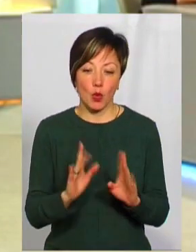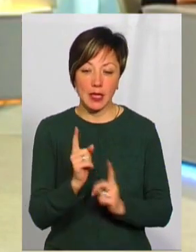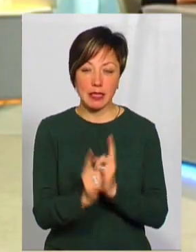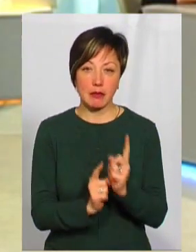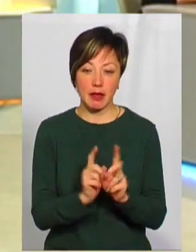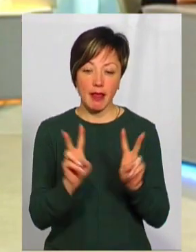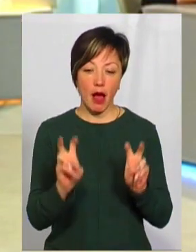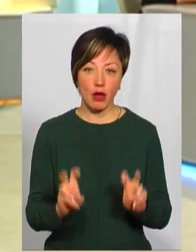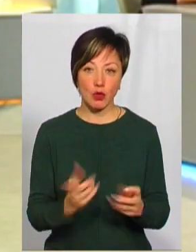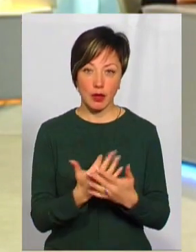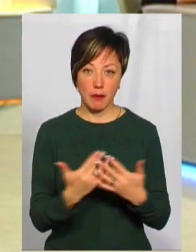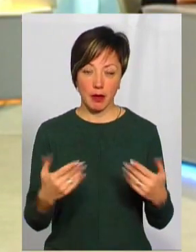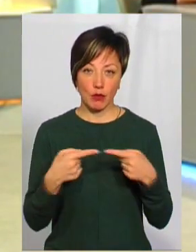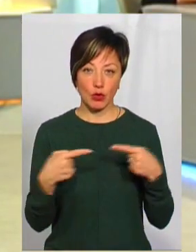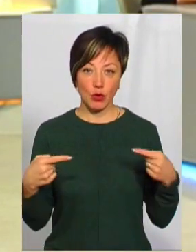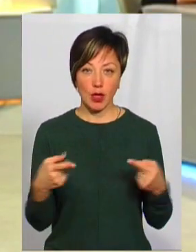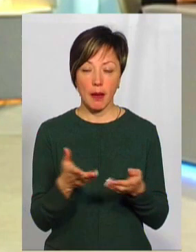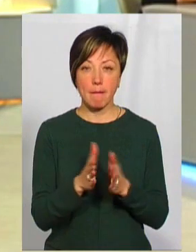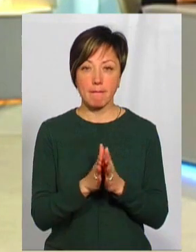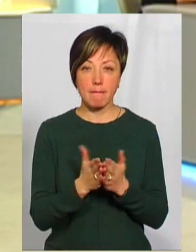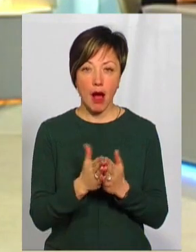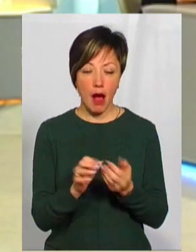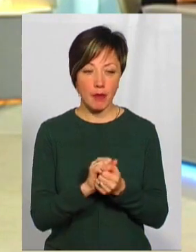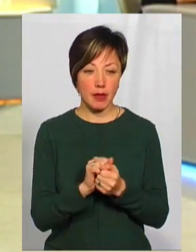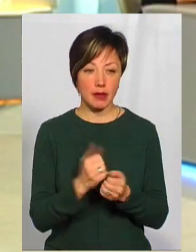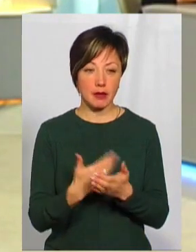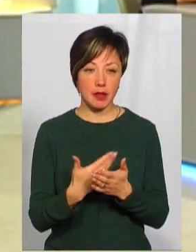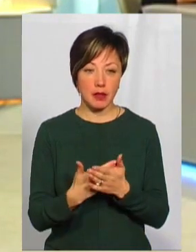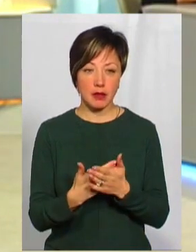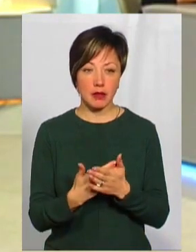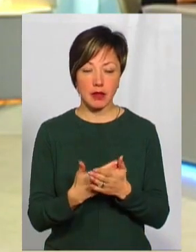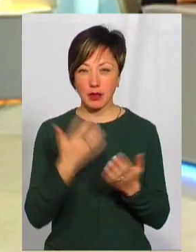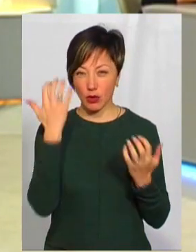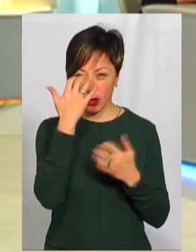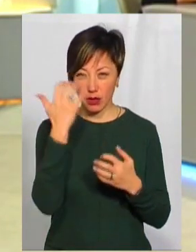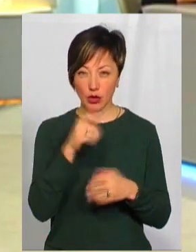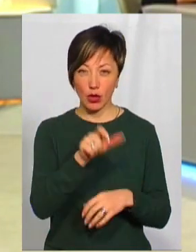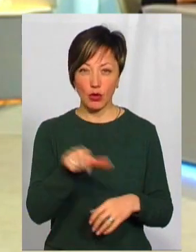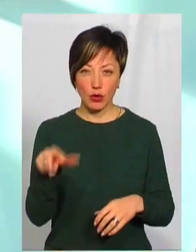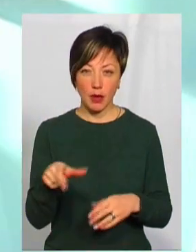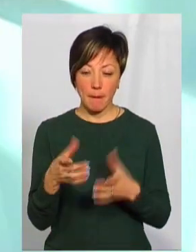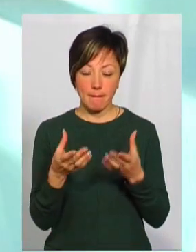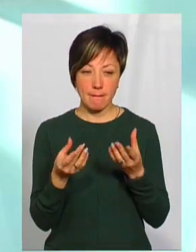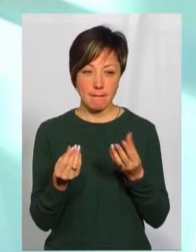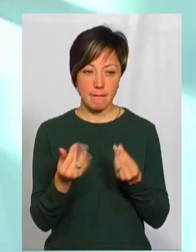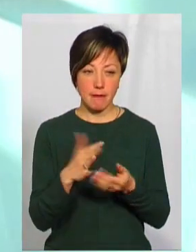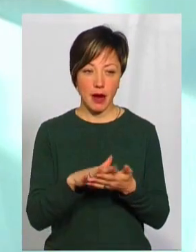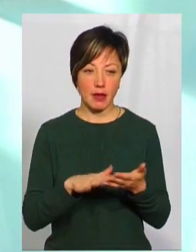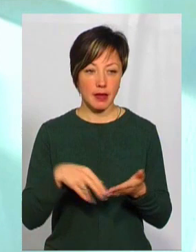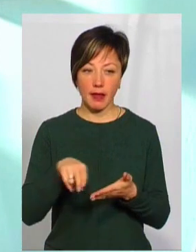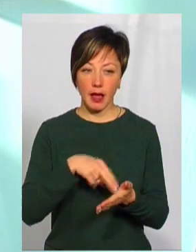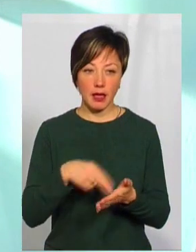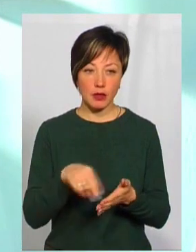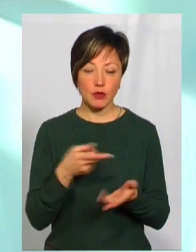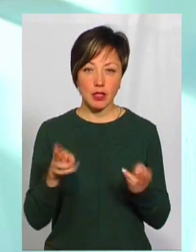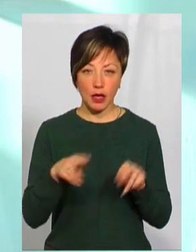змінити асортимент продукції, тому що папки ми клеїмо, наприклад, зовсім тотально незрячі люди клеять їх пальцями, не кісточками.